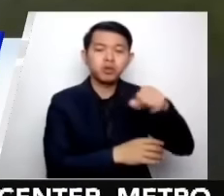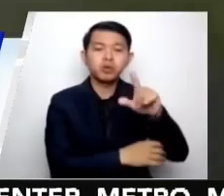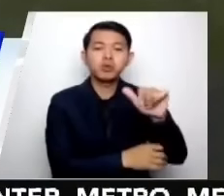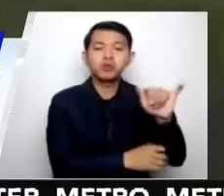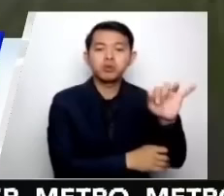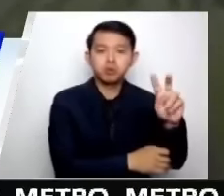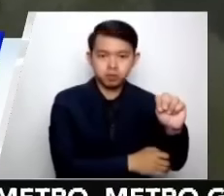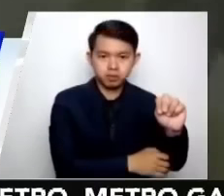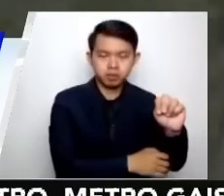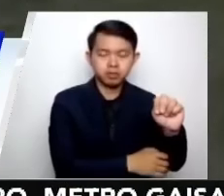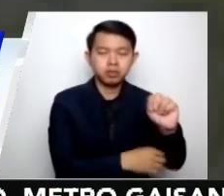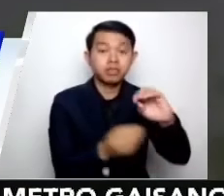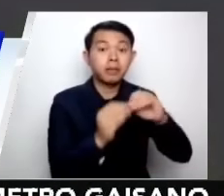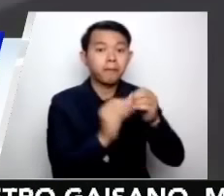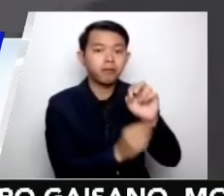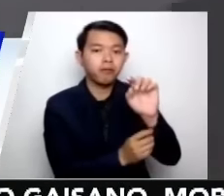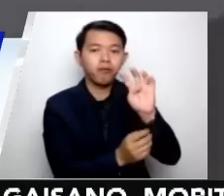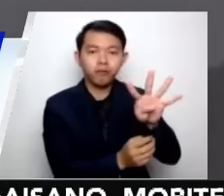4.